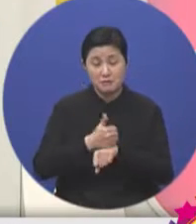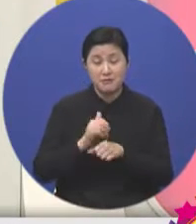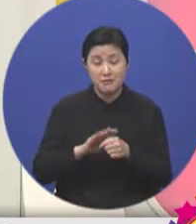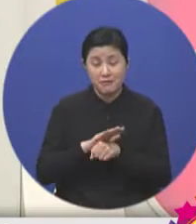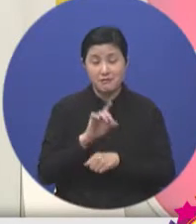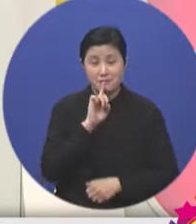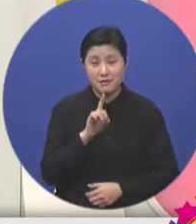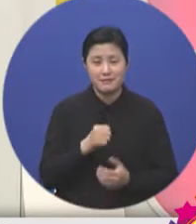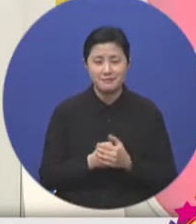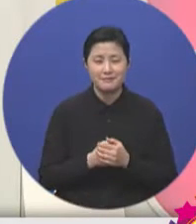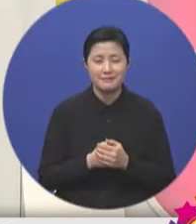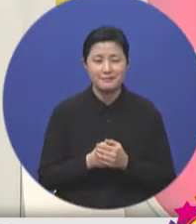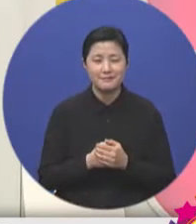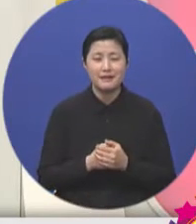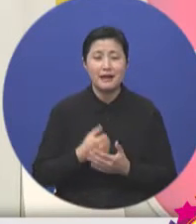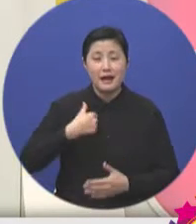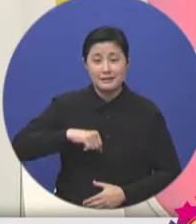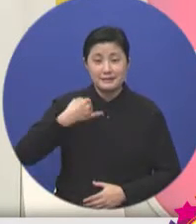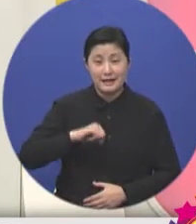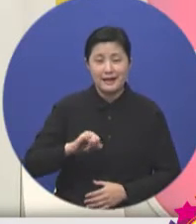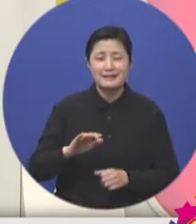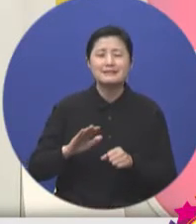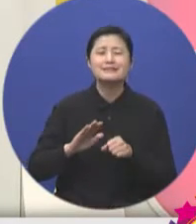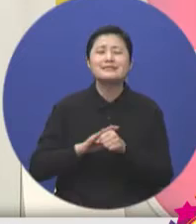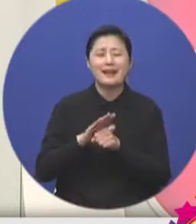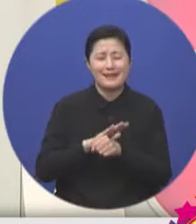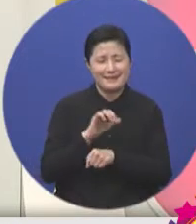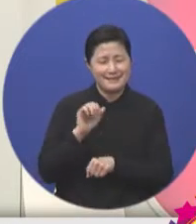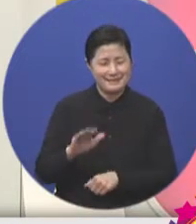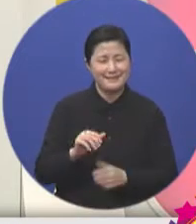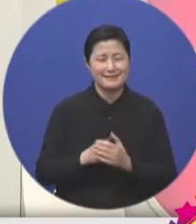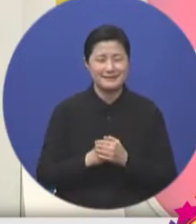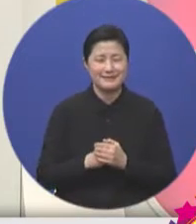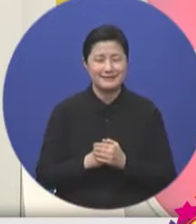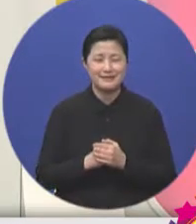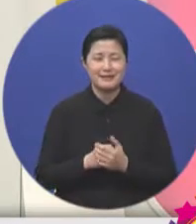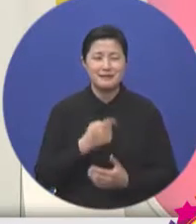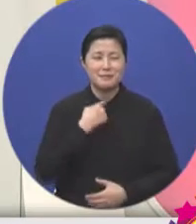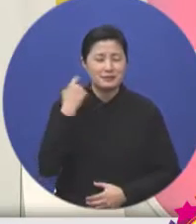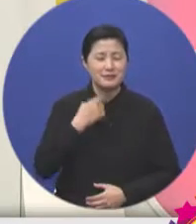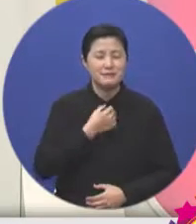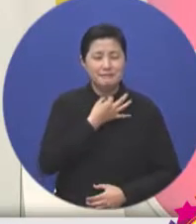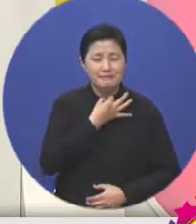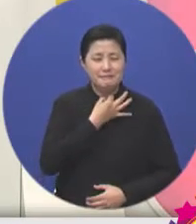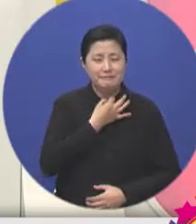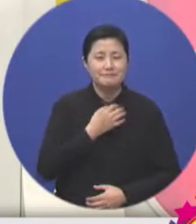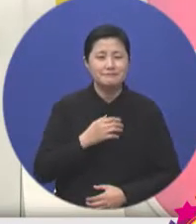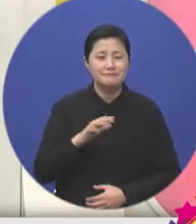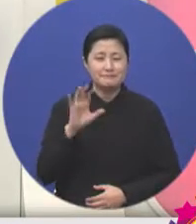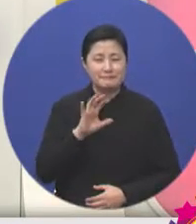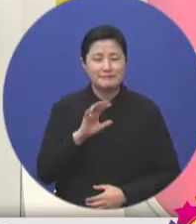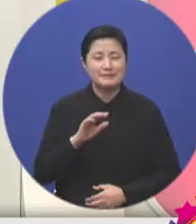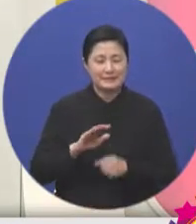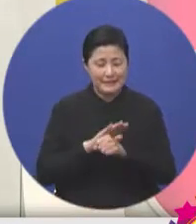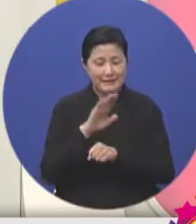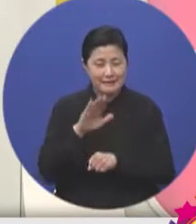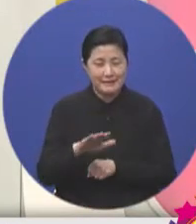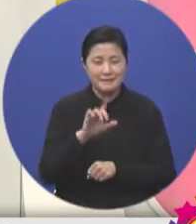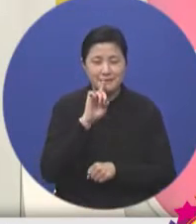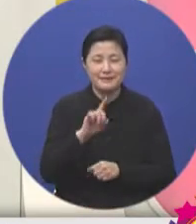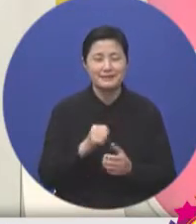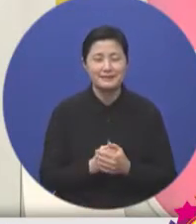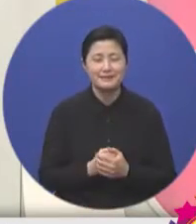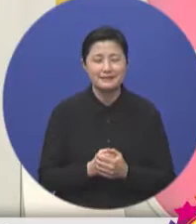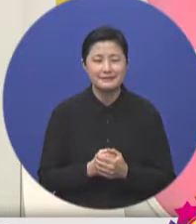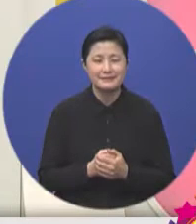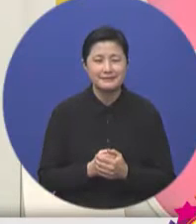해줘야죠. 아들, 딸님이 사랑한다. 아, 목소리 좋겠다, 딱 가다듬으시고, 사랑한다! 이러시잖아요.